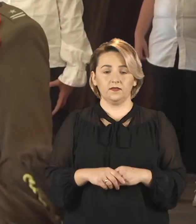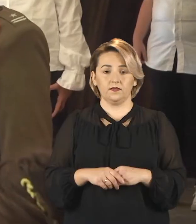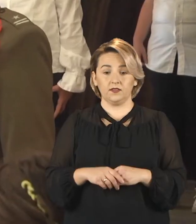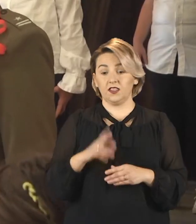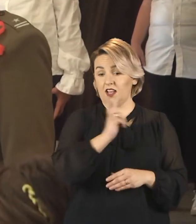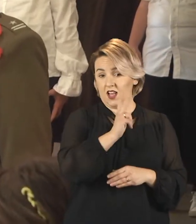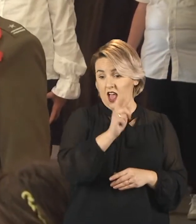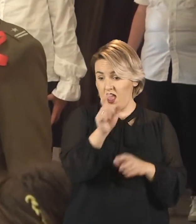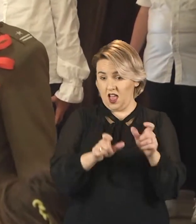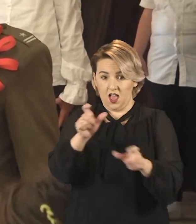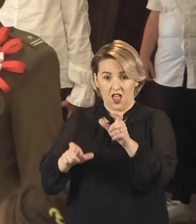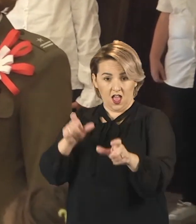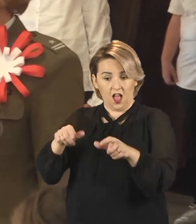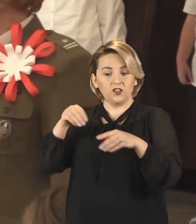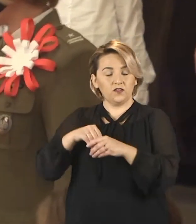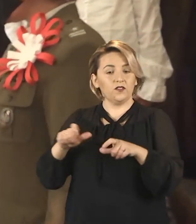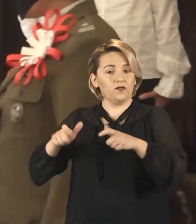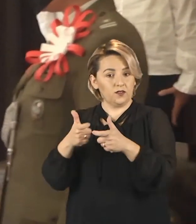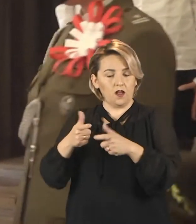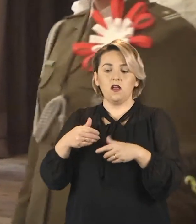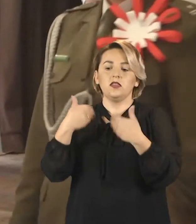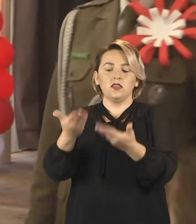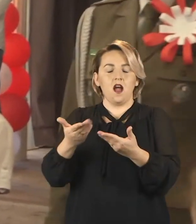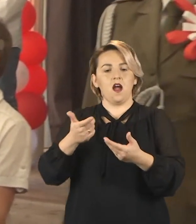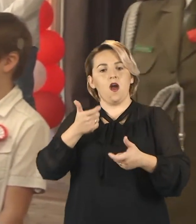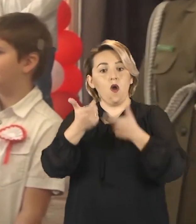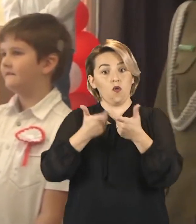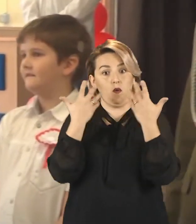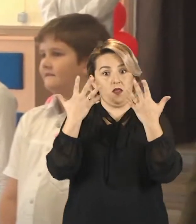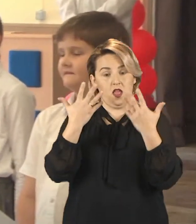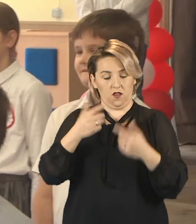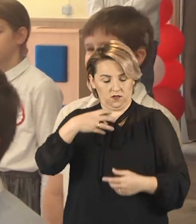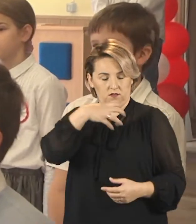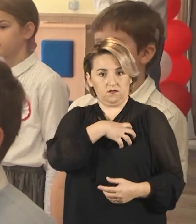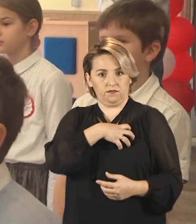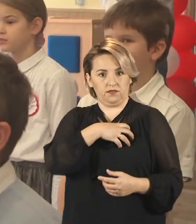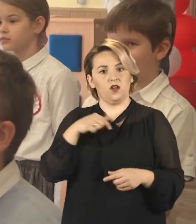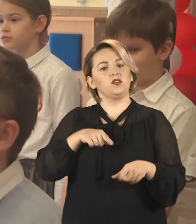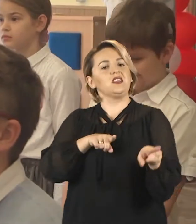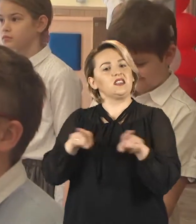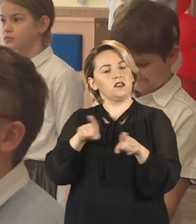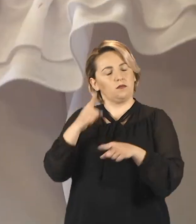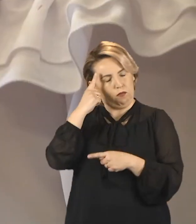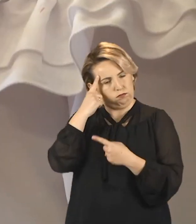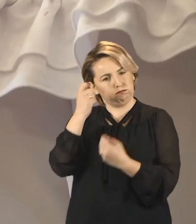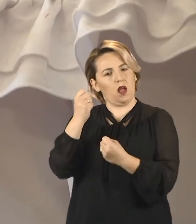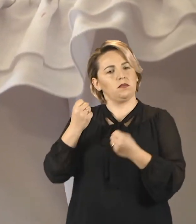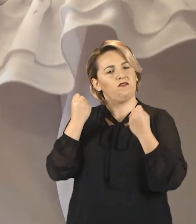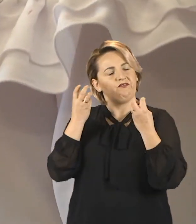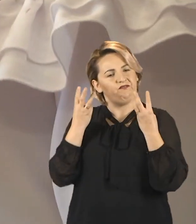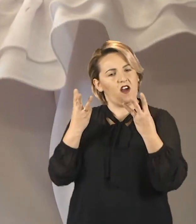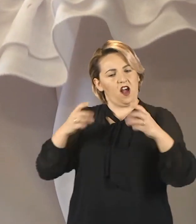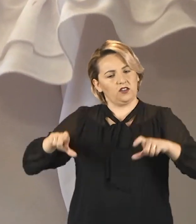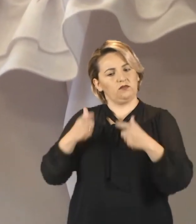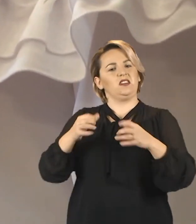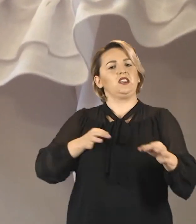każdy z uczestników wydarzenia otrzymał ręcznie wykonany biało-czerwony kotylion który także jest symbolem upamiętniającym ważne